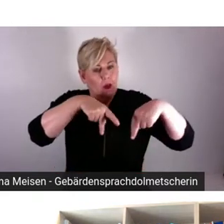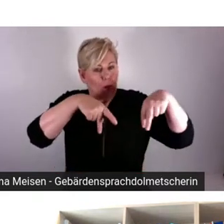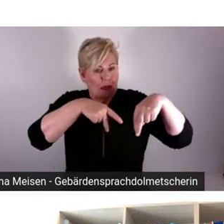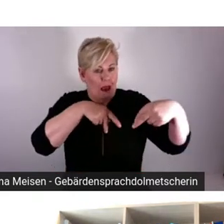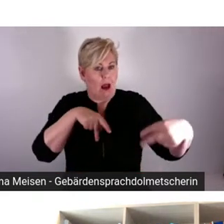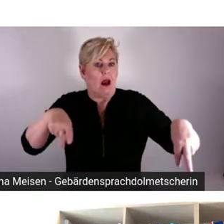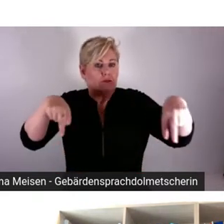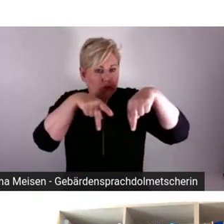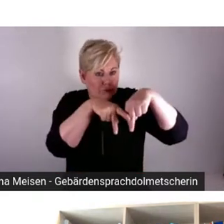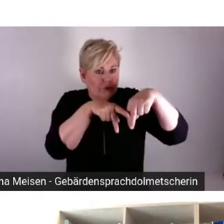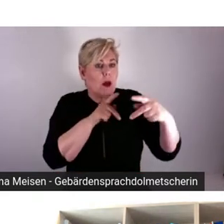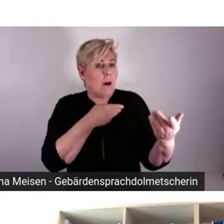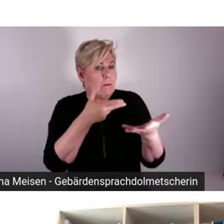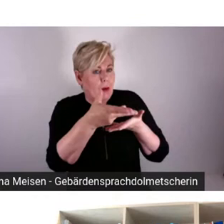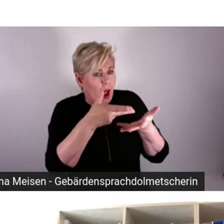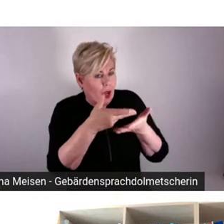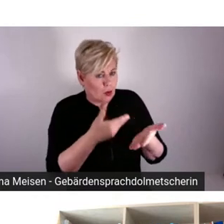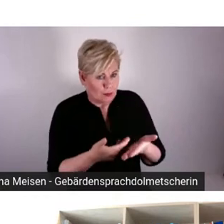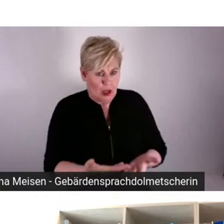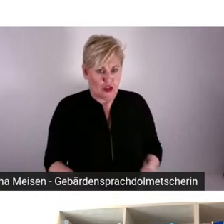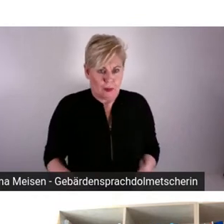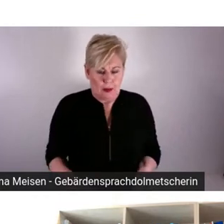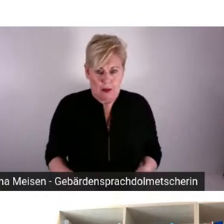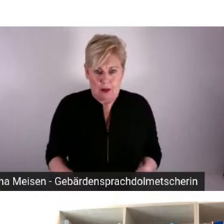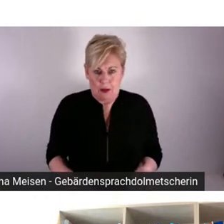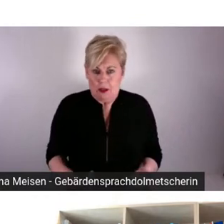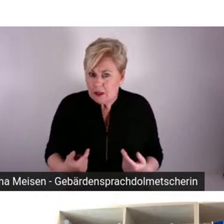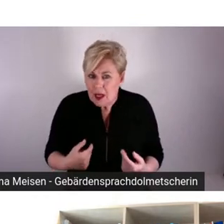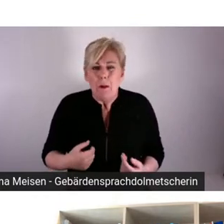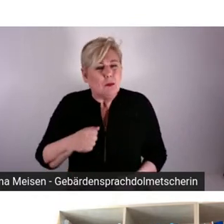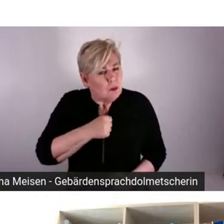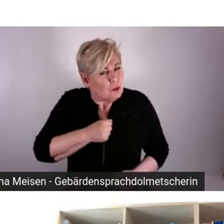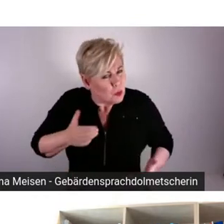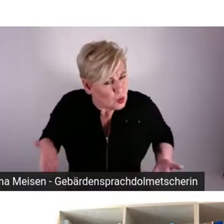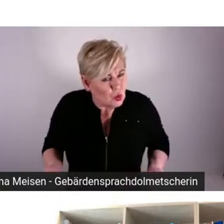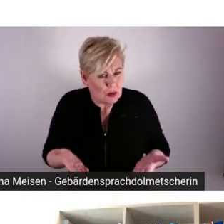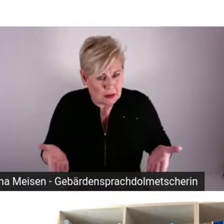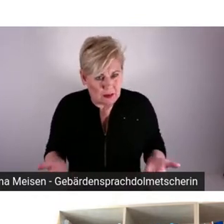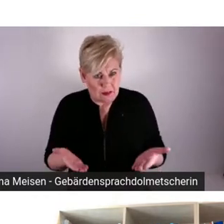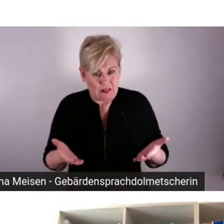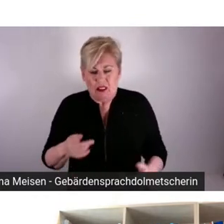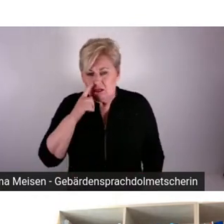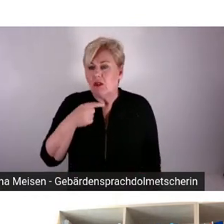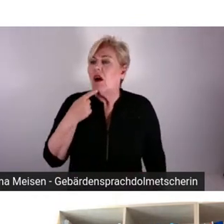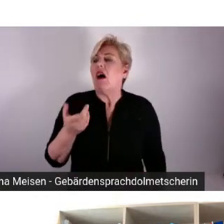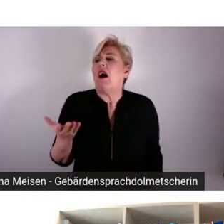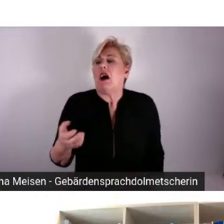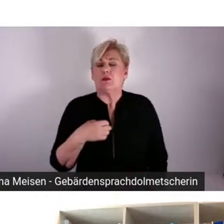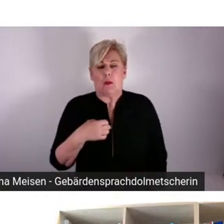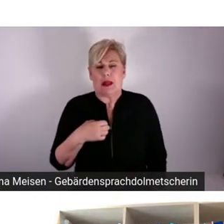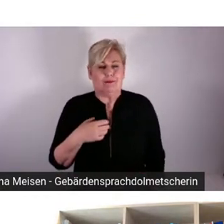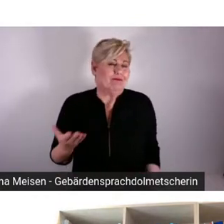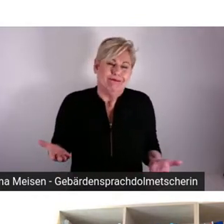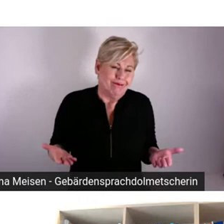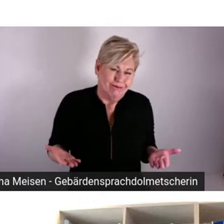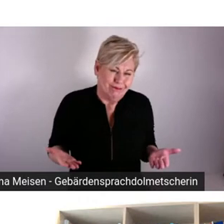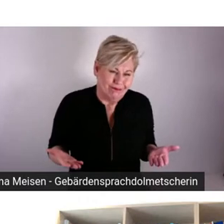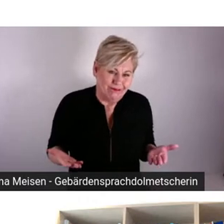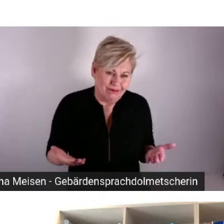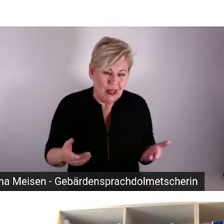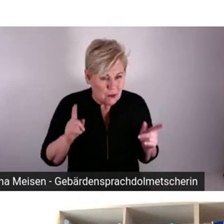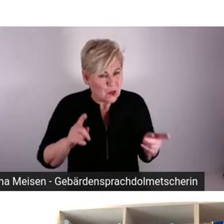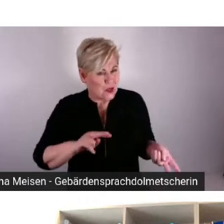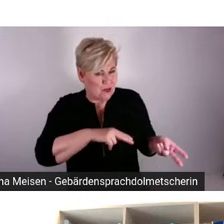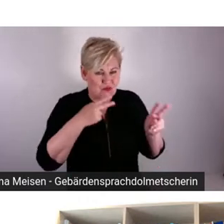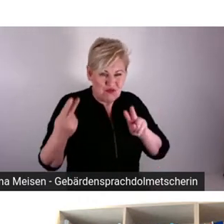Menschen ermutigen. Sie werden niemanden gewinnen, für ein ehrenamtliches Engagement, wenn Sie erstmal sagen, es ist ein Problem, sondern Sie müssen